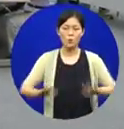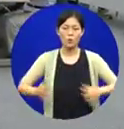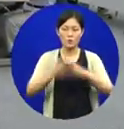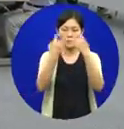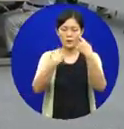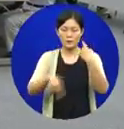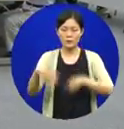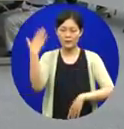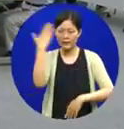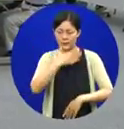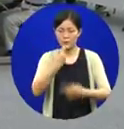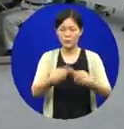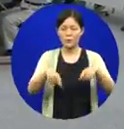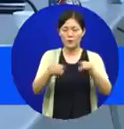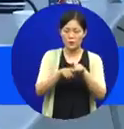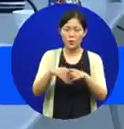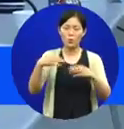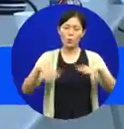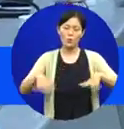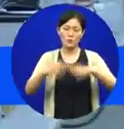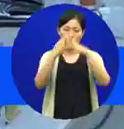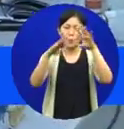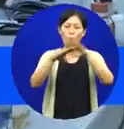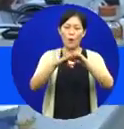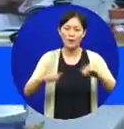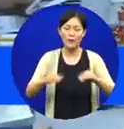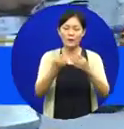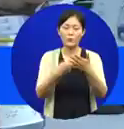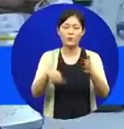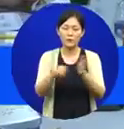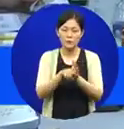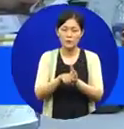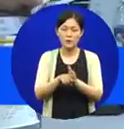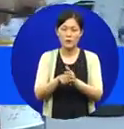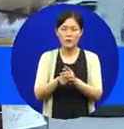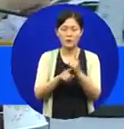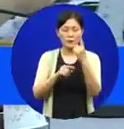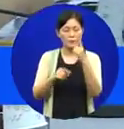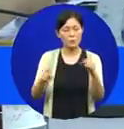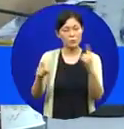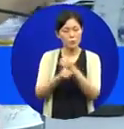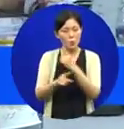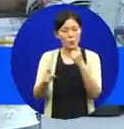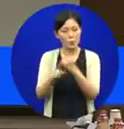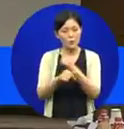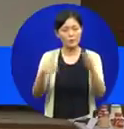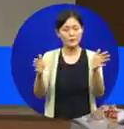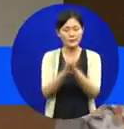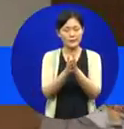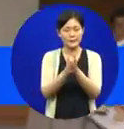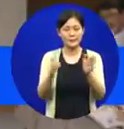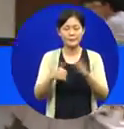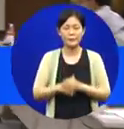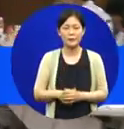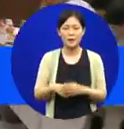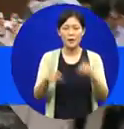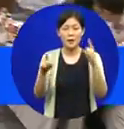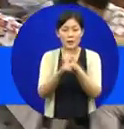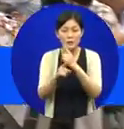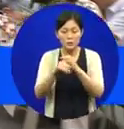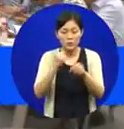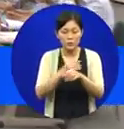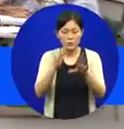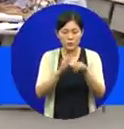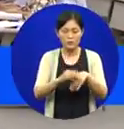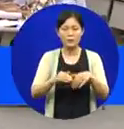용인시는 건축행정의 투명성을 높이고 건축 관련 규제를 완화하는 내용의 건축조례 일부 개정 조례안을 공포 시행합니다.